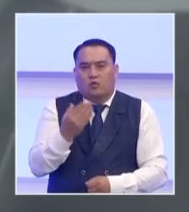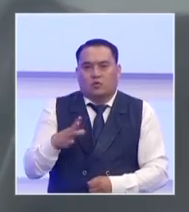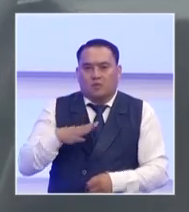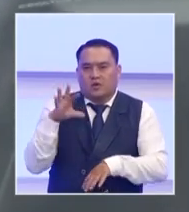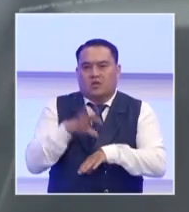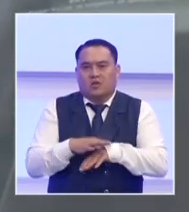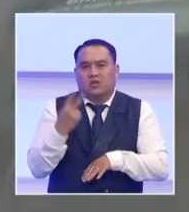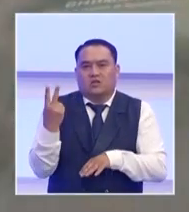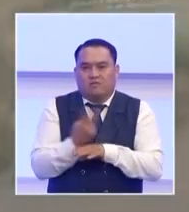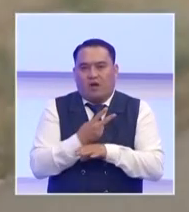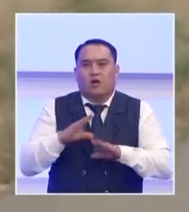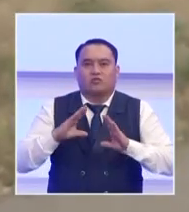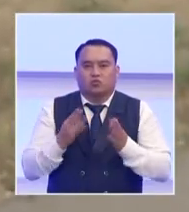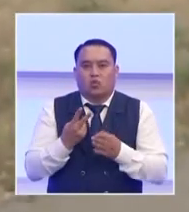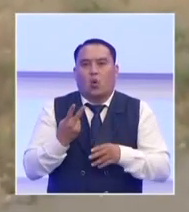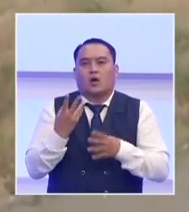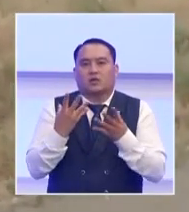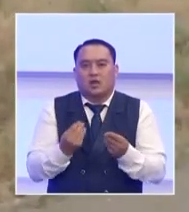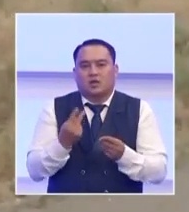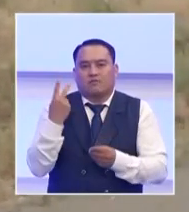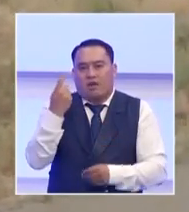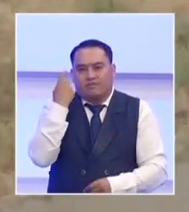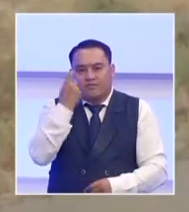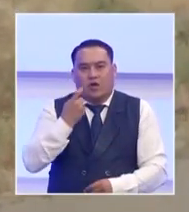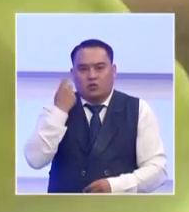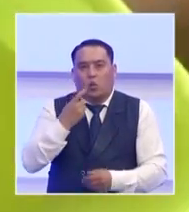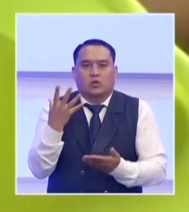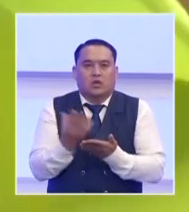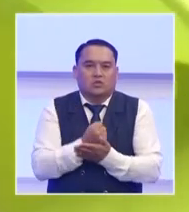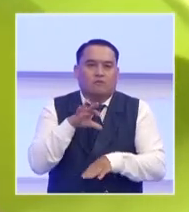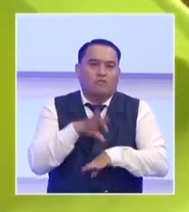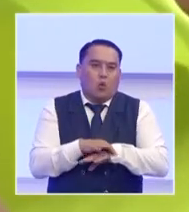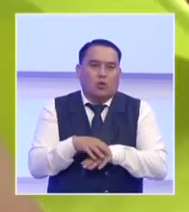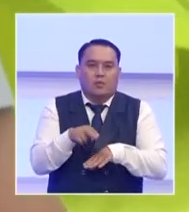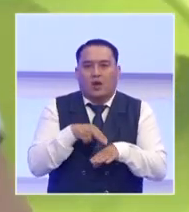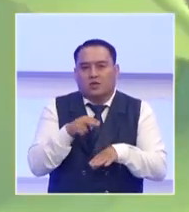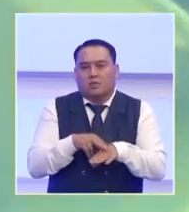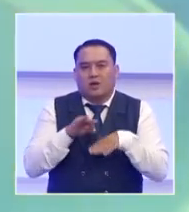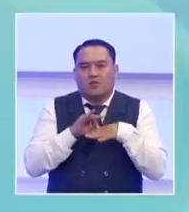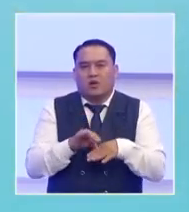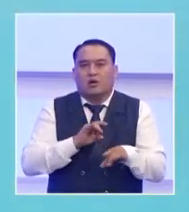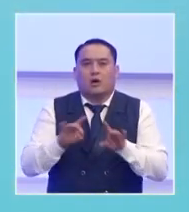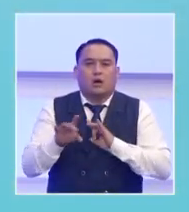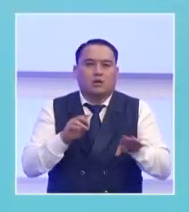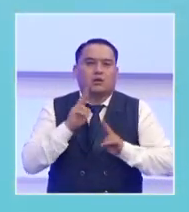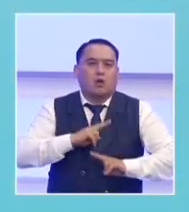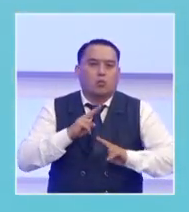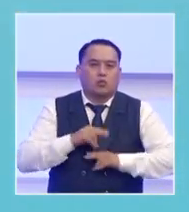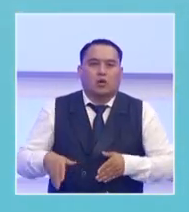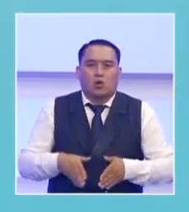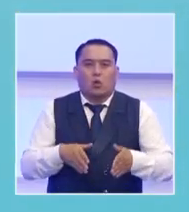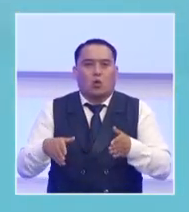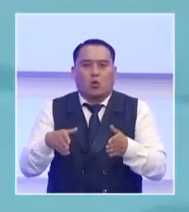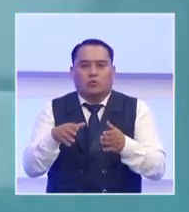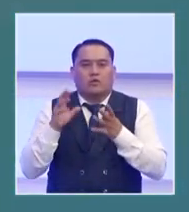опьянения за два дня задержаны два пьяных водителя помимо этого патрульные полицейские проводят проясните на работу